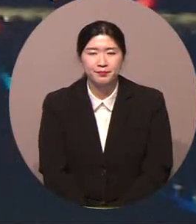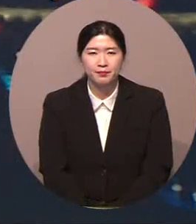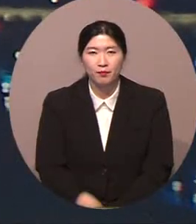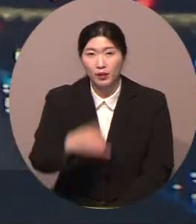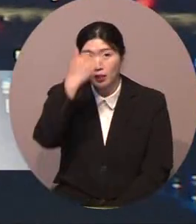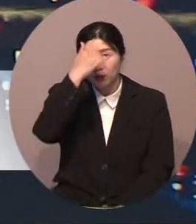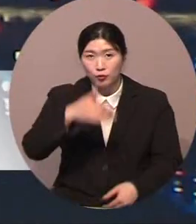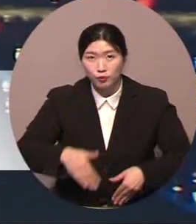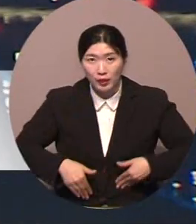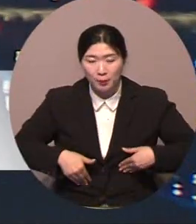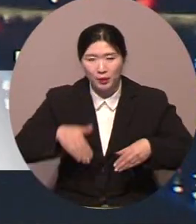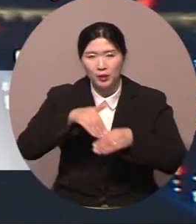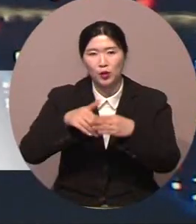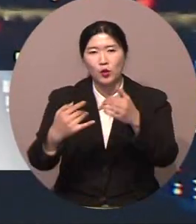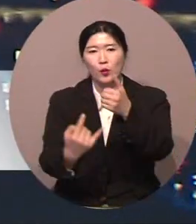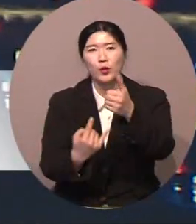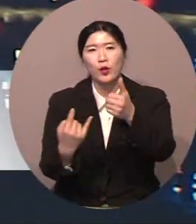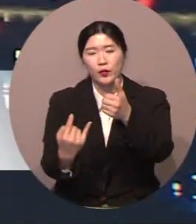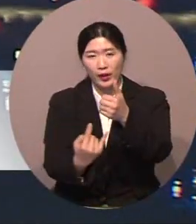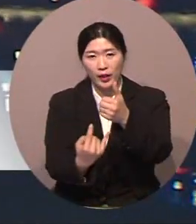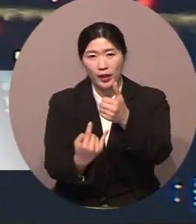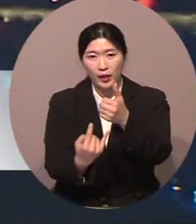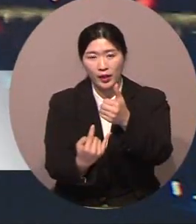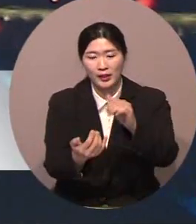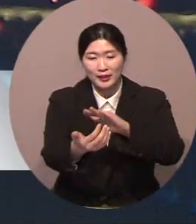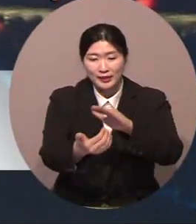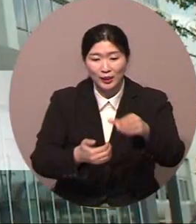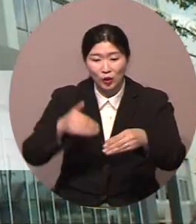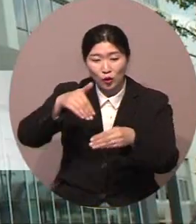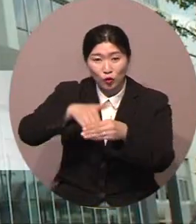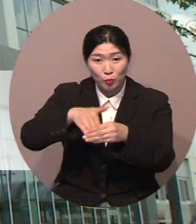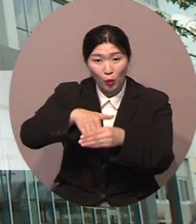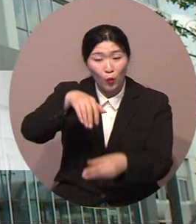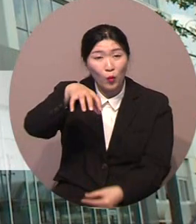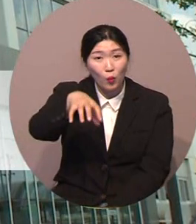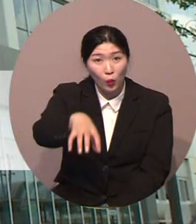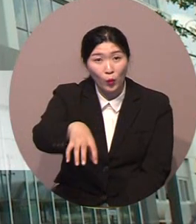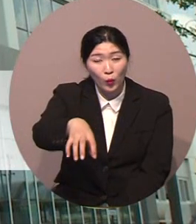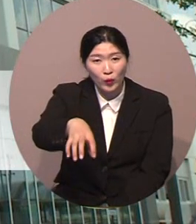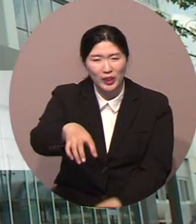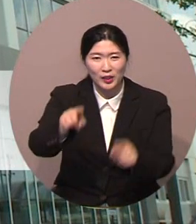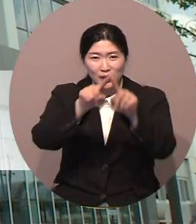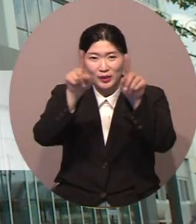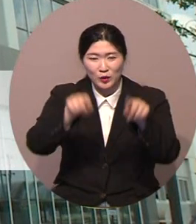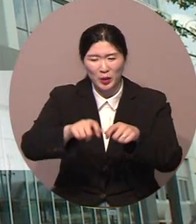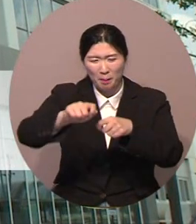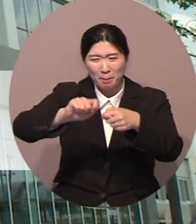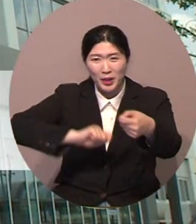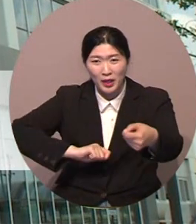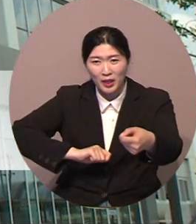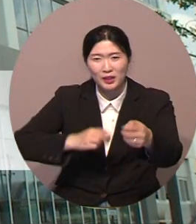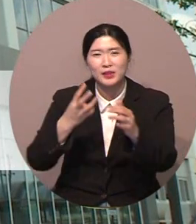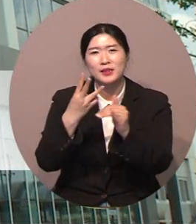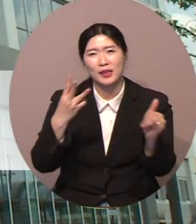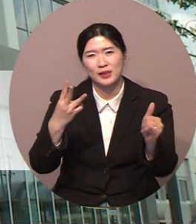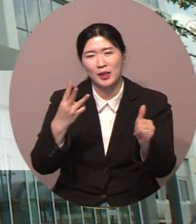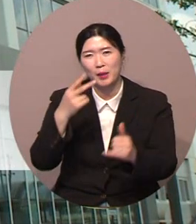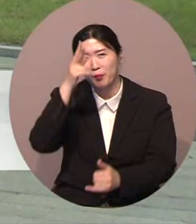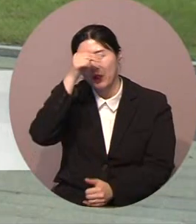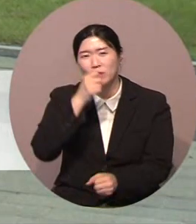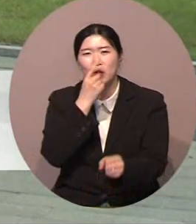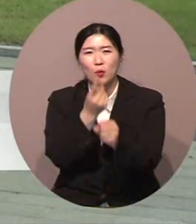충남 선거관리위원회는 제 22대 국회의원 선거 사전 투표소에서 투표지를 훼손한 유권자 세 명을